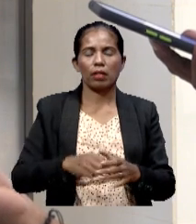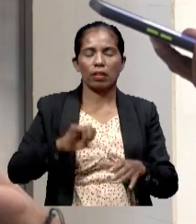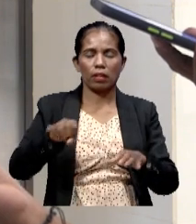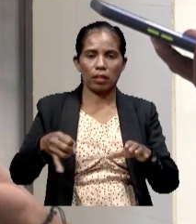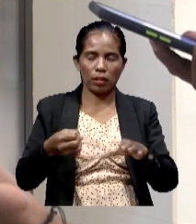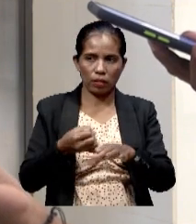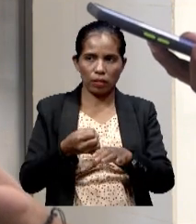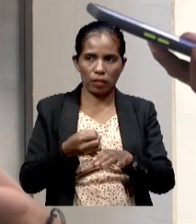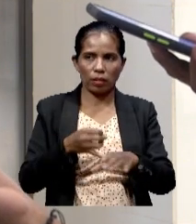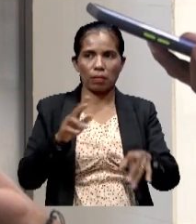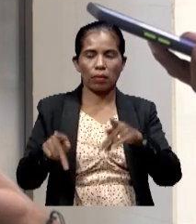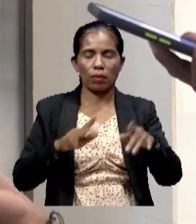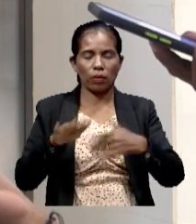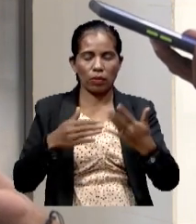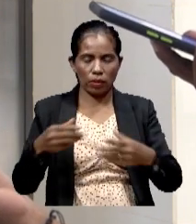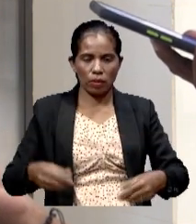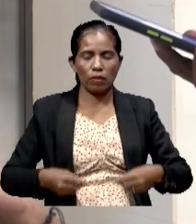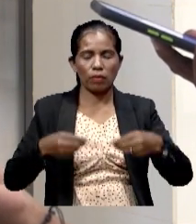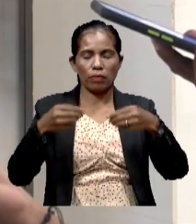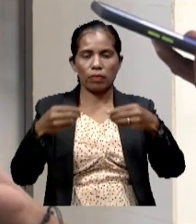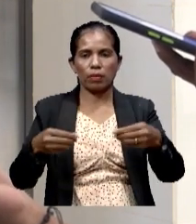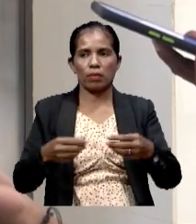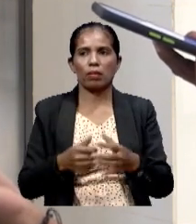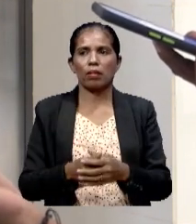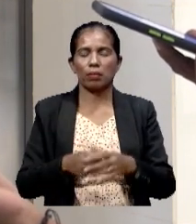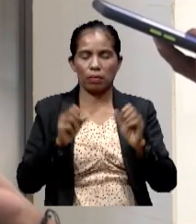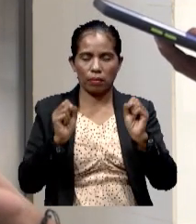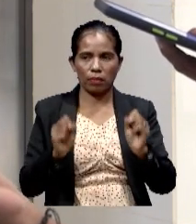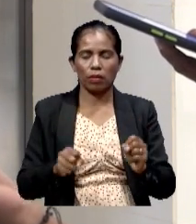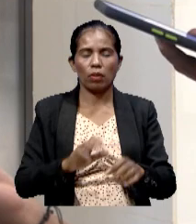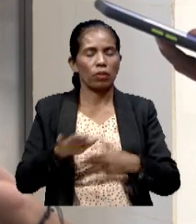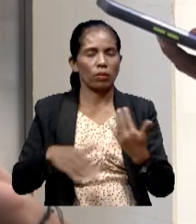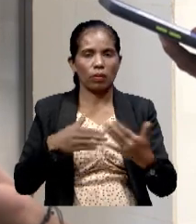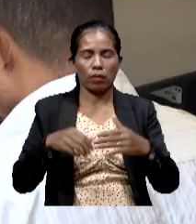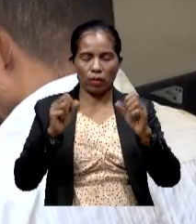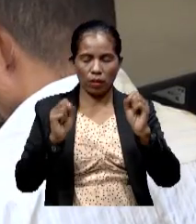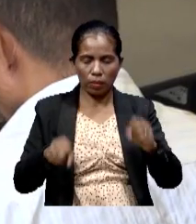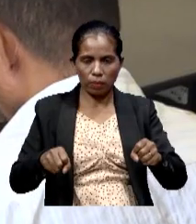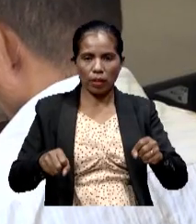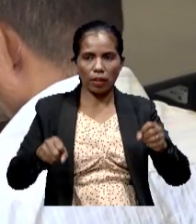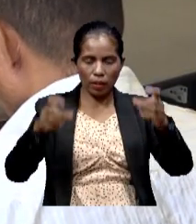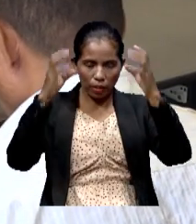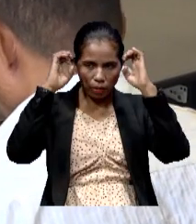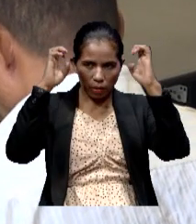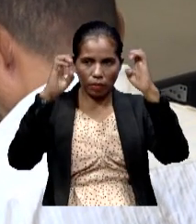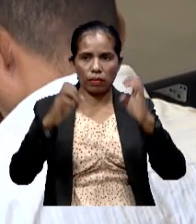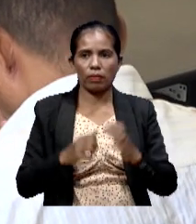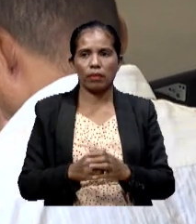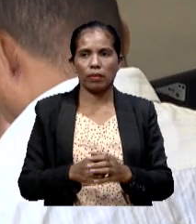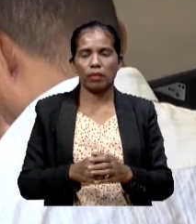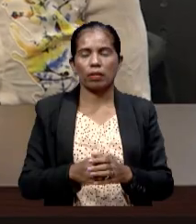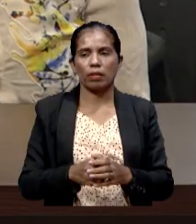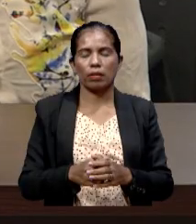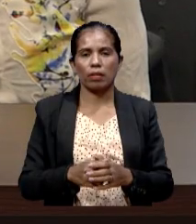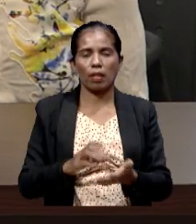artinya semua orang kita kasih kesempatan untuk mendapat pendidikan. Jadi semua orang harus mendapat pendidikan. Além dene, curso liang Indonesia